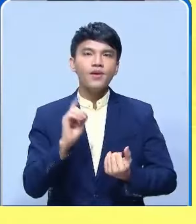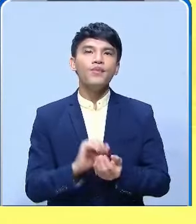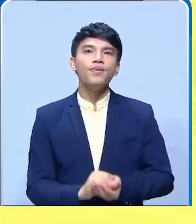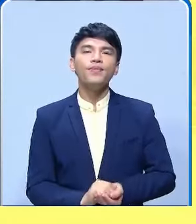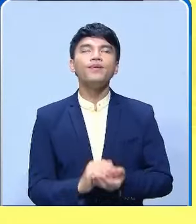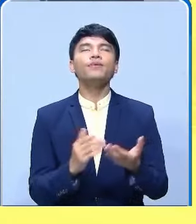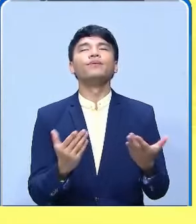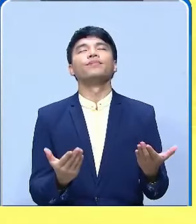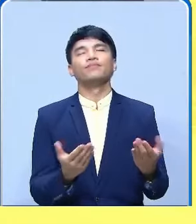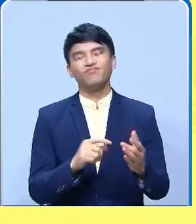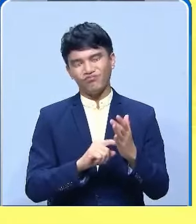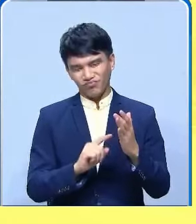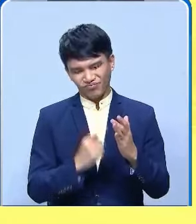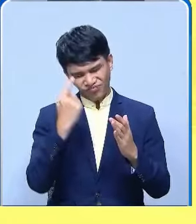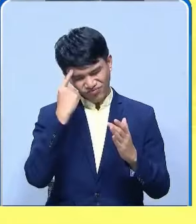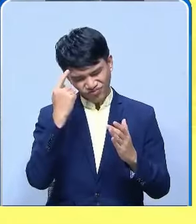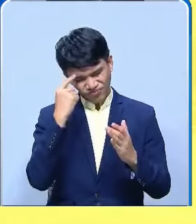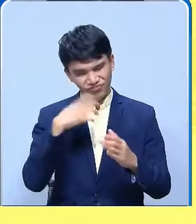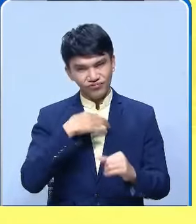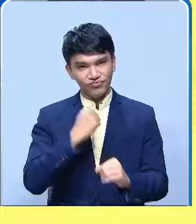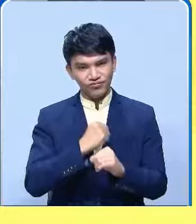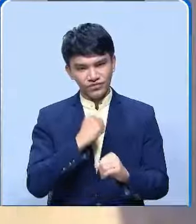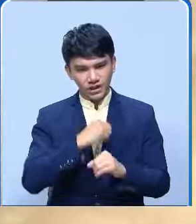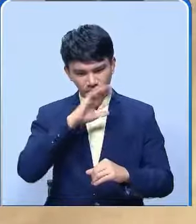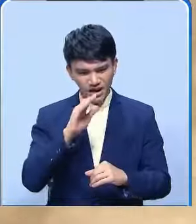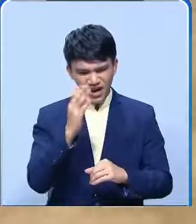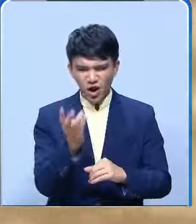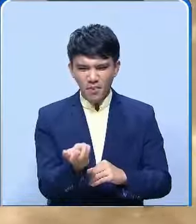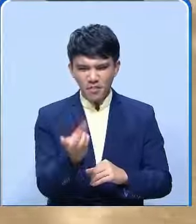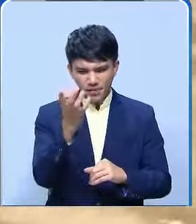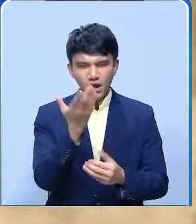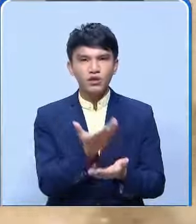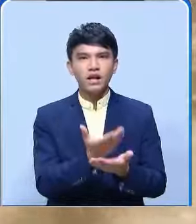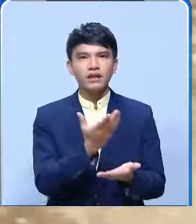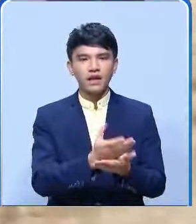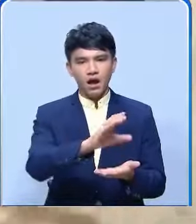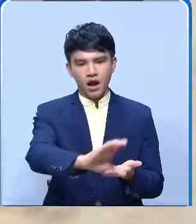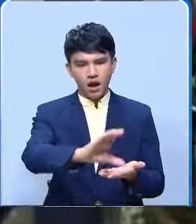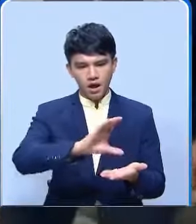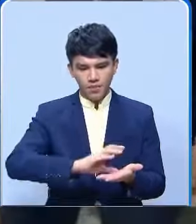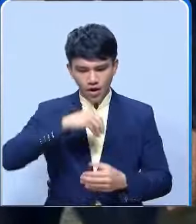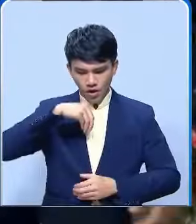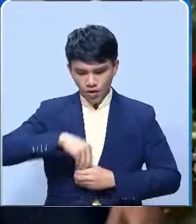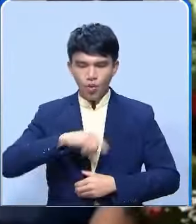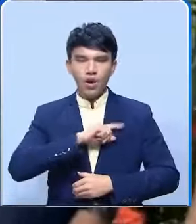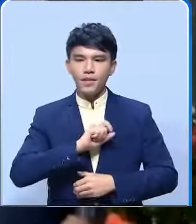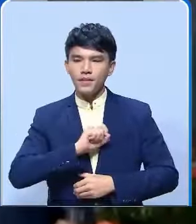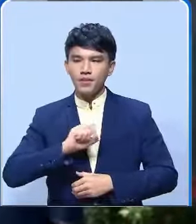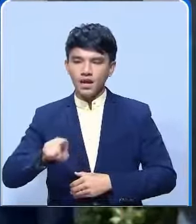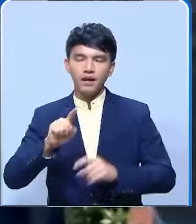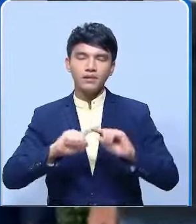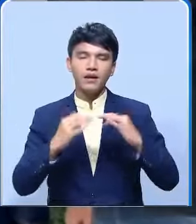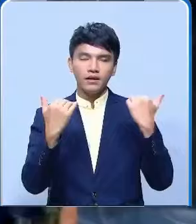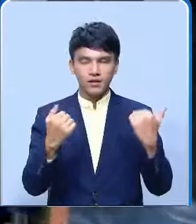นะครับจากตอนแรกเนี่ยคิดเพียงว่าจะไปทำงานกับแก๊งคอลเซ็นเตอร์เพื่อหาเงินสักก้อนนึงนำกลับมาชดใช้ให้กับผู้เสียหายแต่